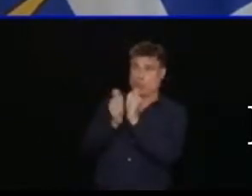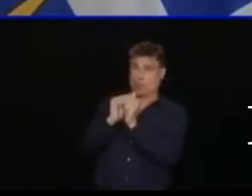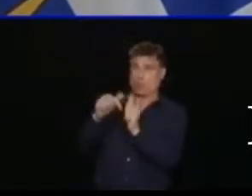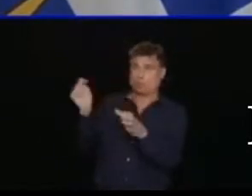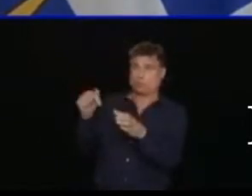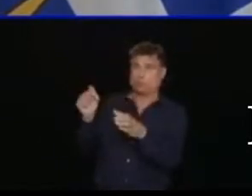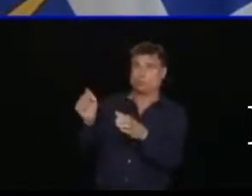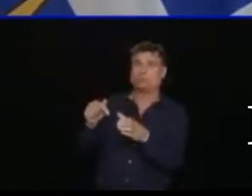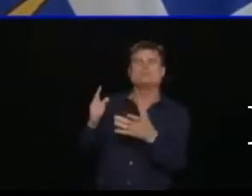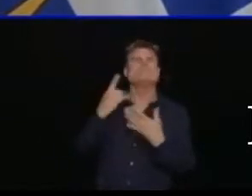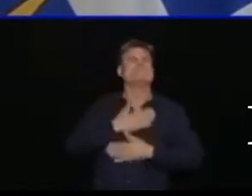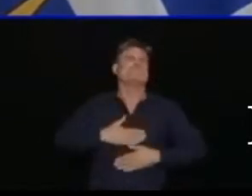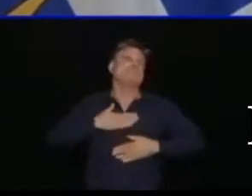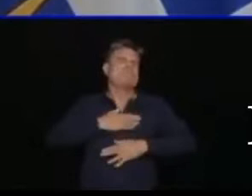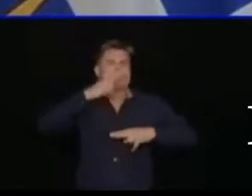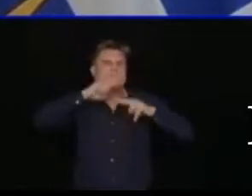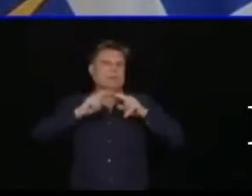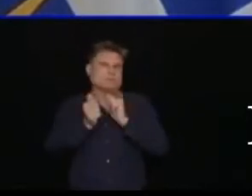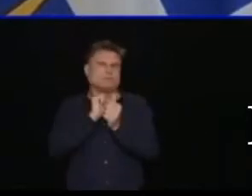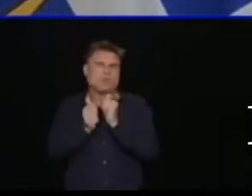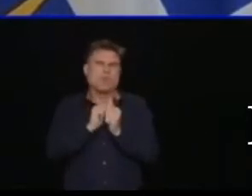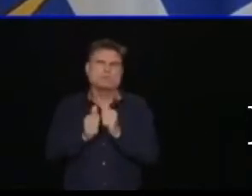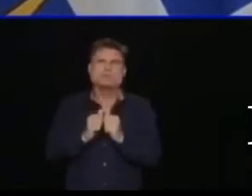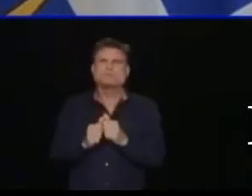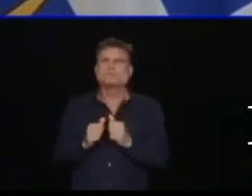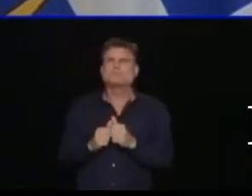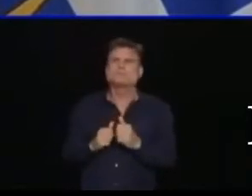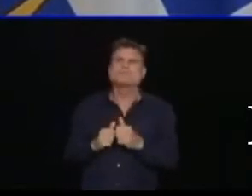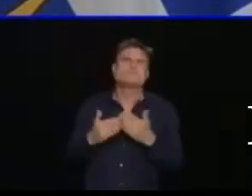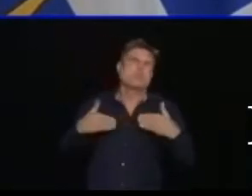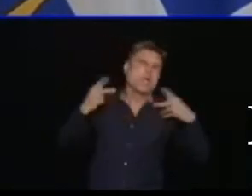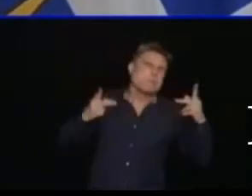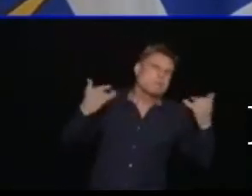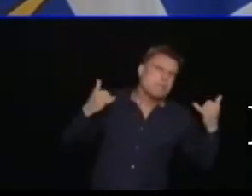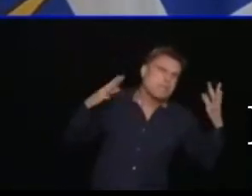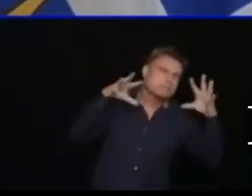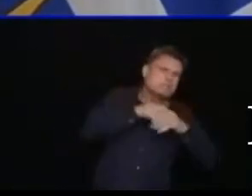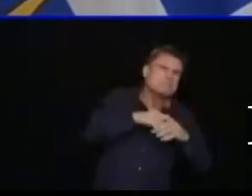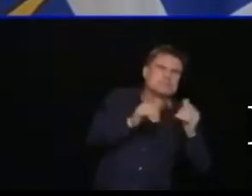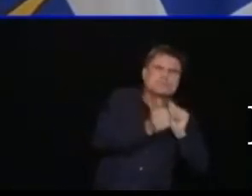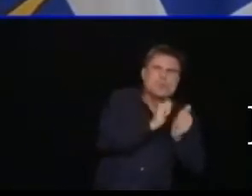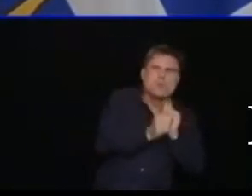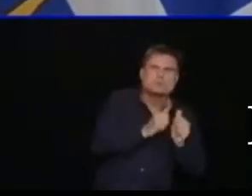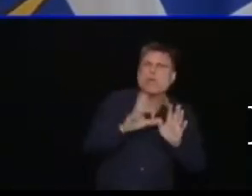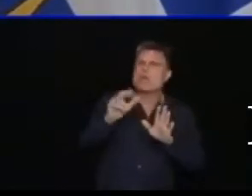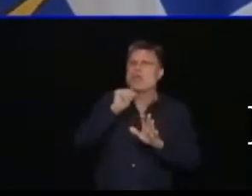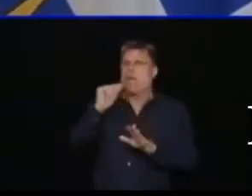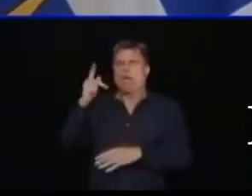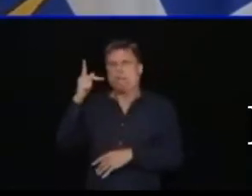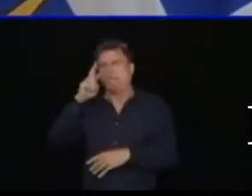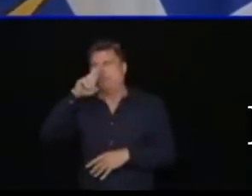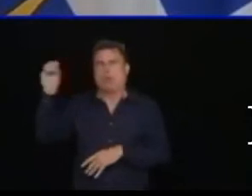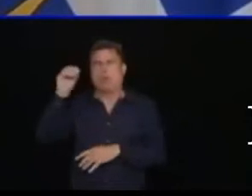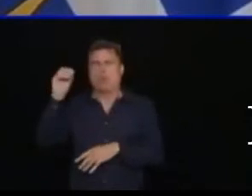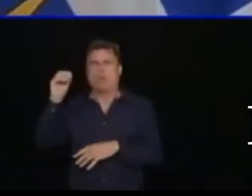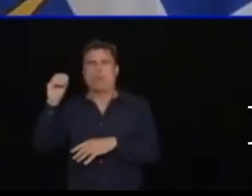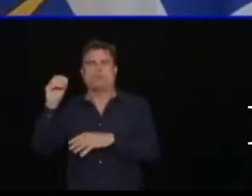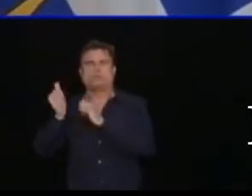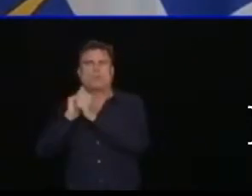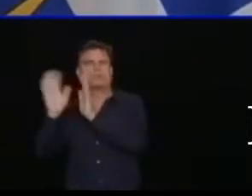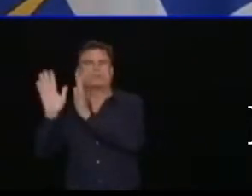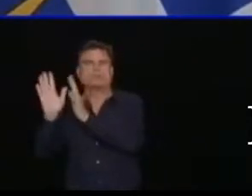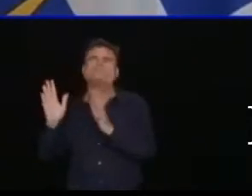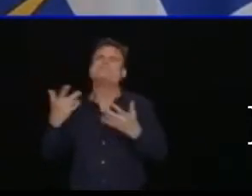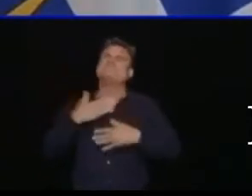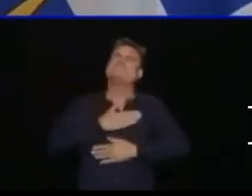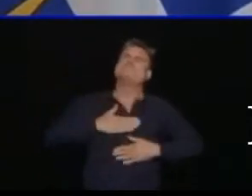会不会因为在第2阶段和第3阶段的时候考虑到业余体育的开放，那么这个传染情况怎么样？ I actually not sure where